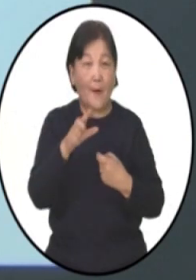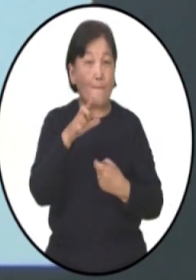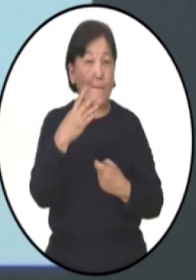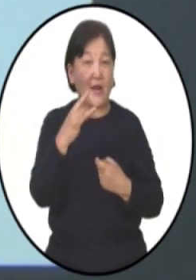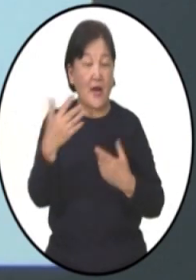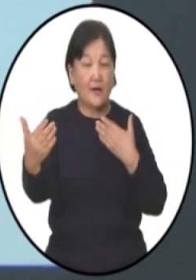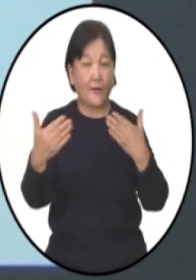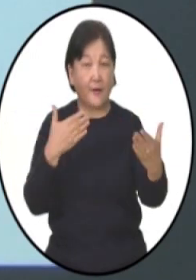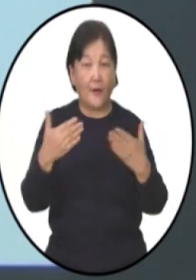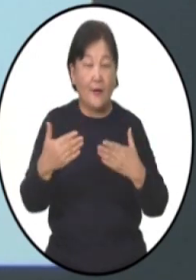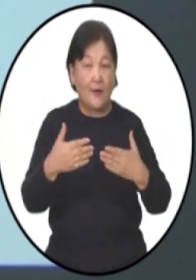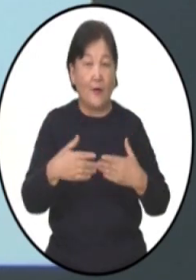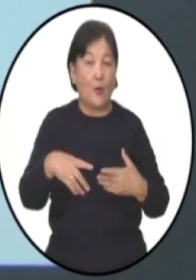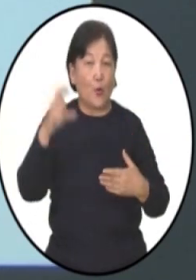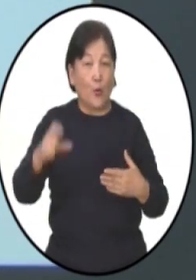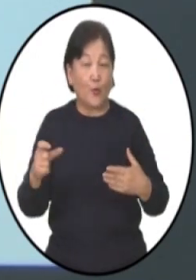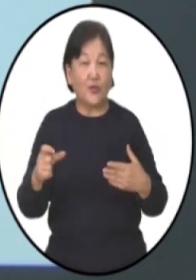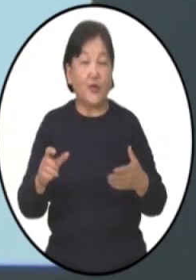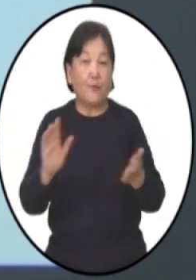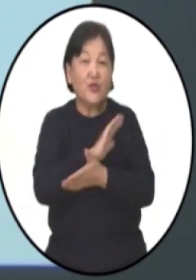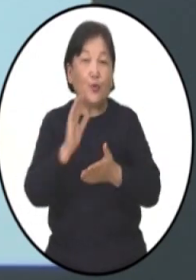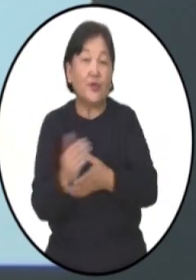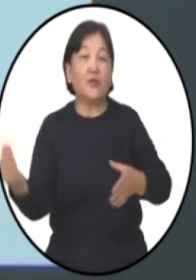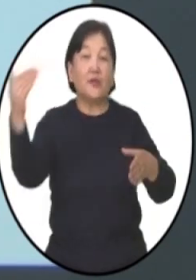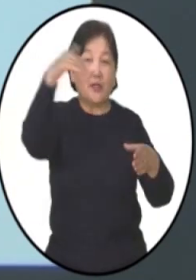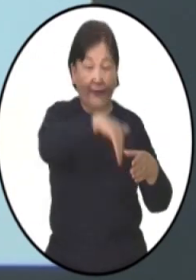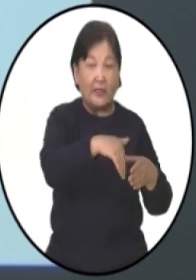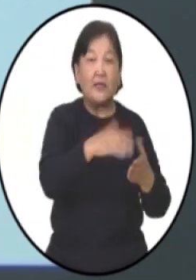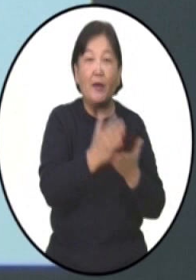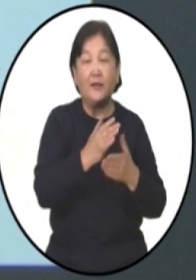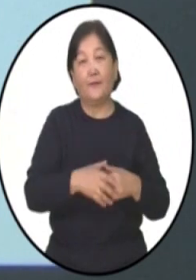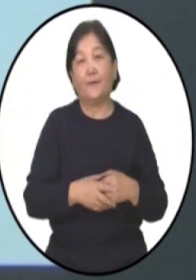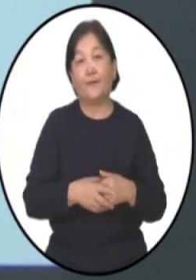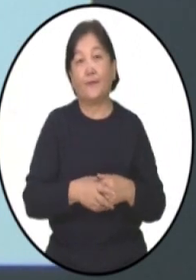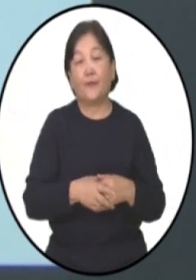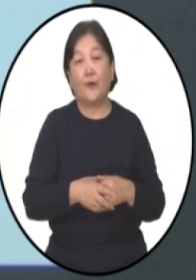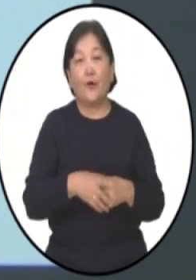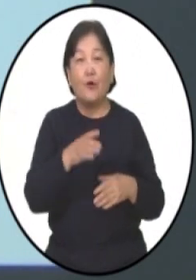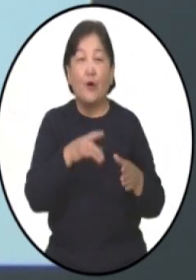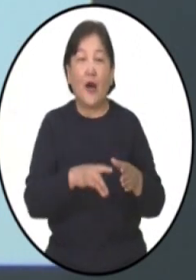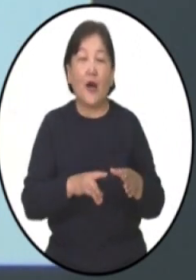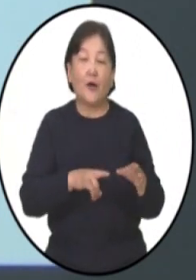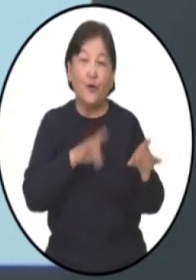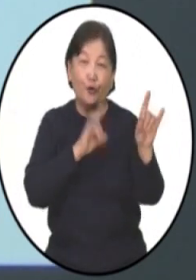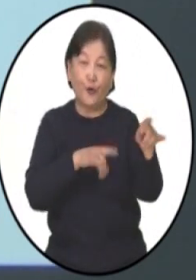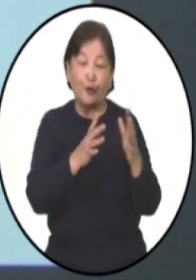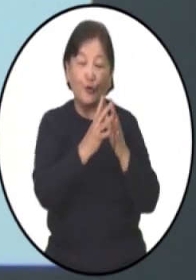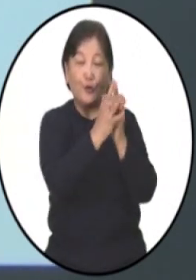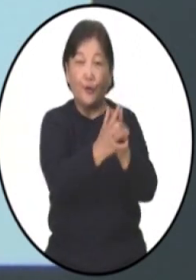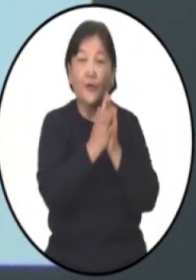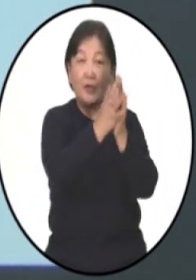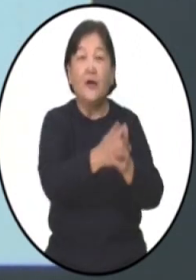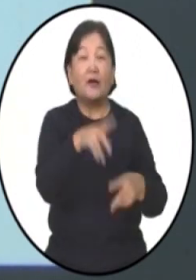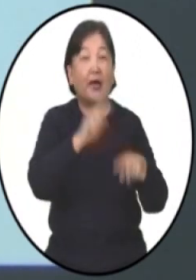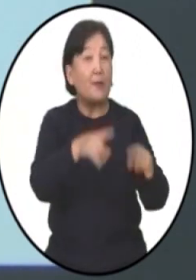болон зорчигчиг богино зайд хурдан тээвэрлэлдгээр онцлог юм байна. За ердийн хэсгээр ач холбогдол нь юу юм бэ?